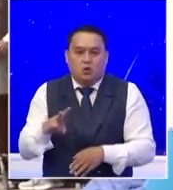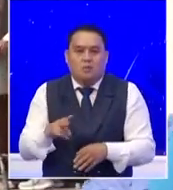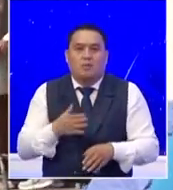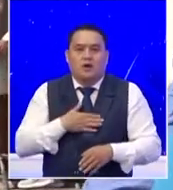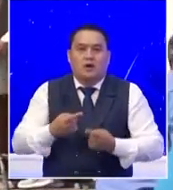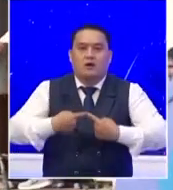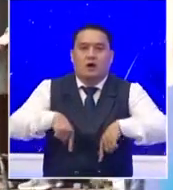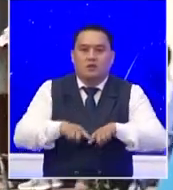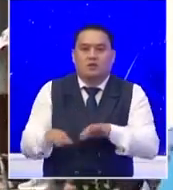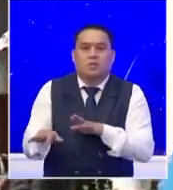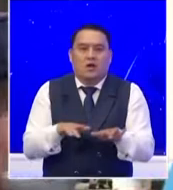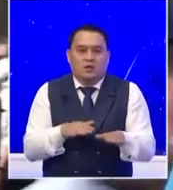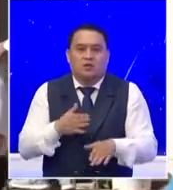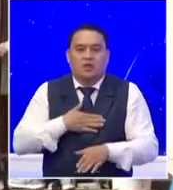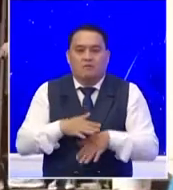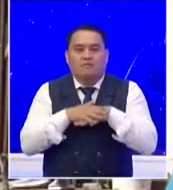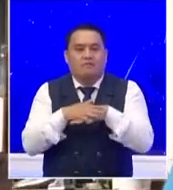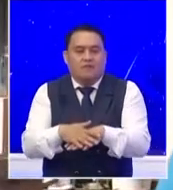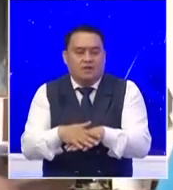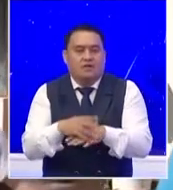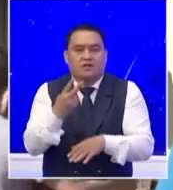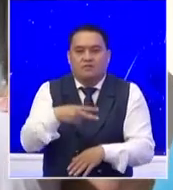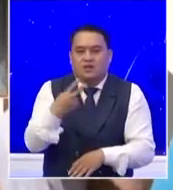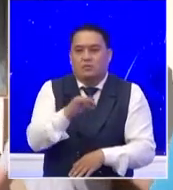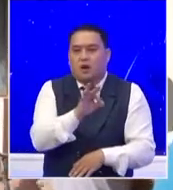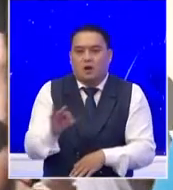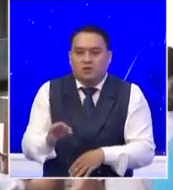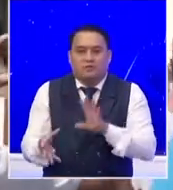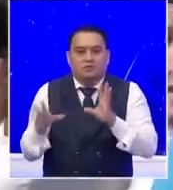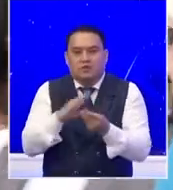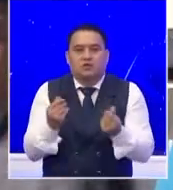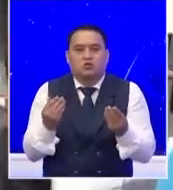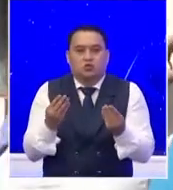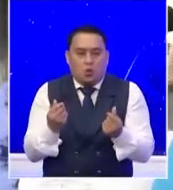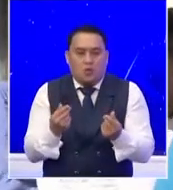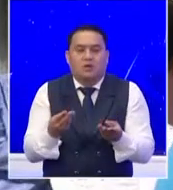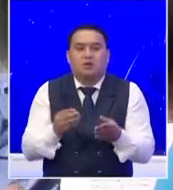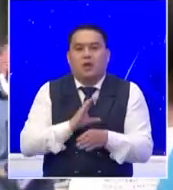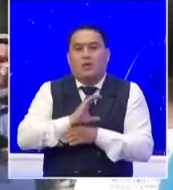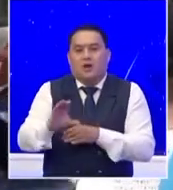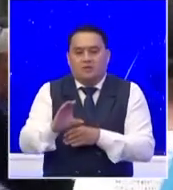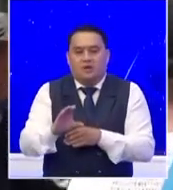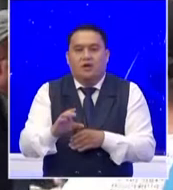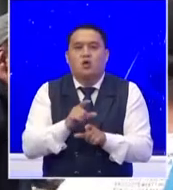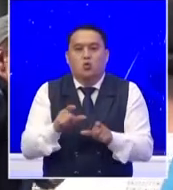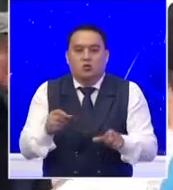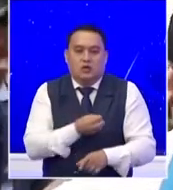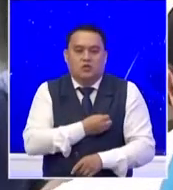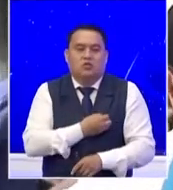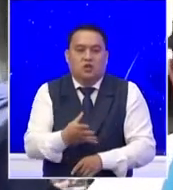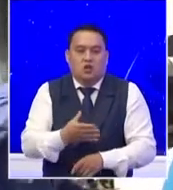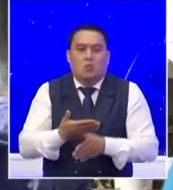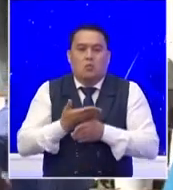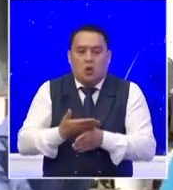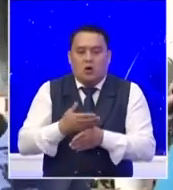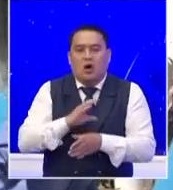организаторы мероприятия. Нами выделено примерно 20% от всей суммы. Остальные деньги направляют неравнодушные граждане.